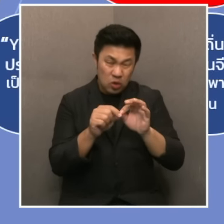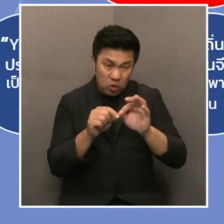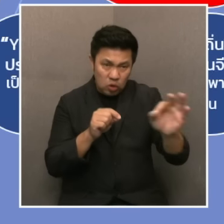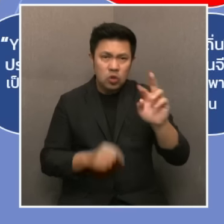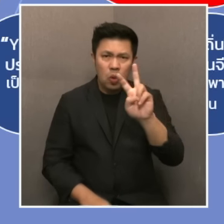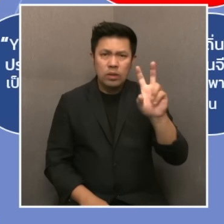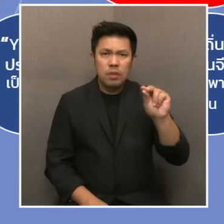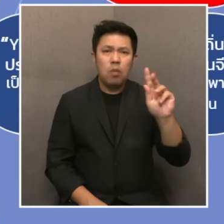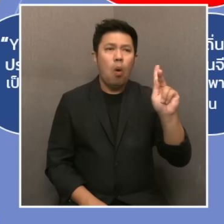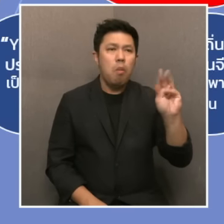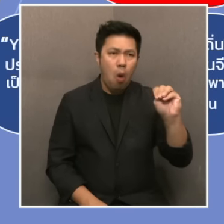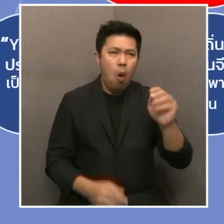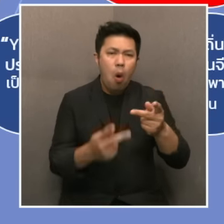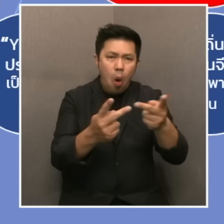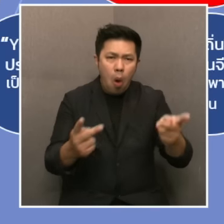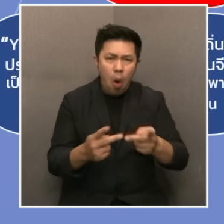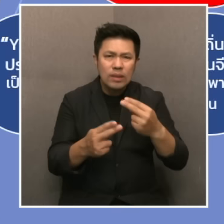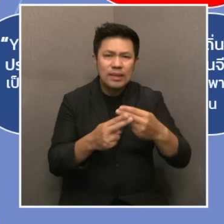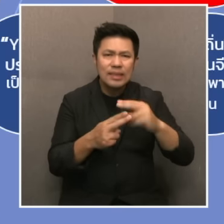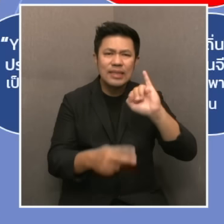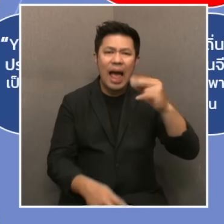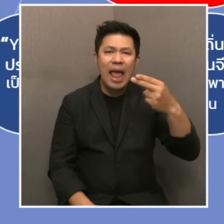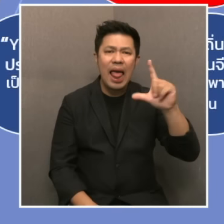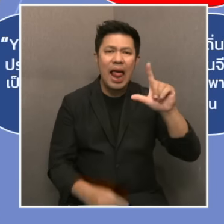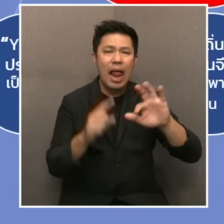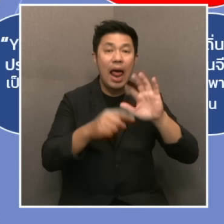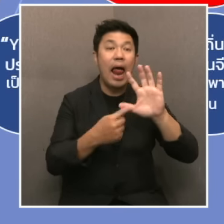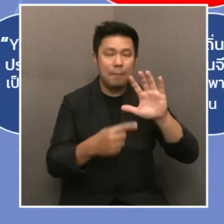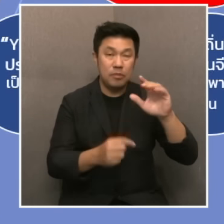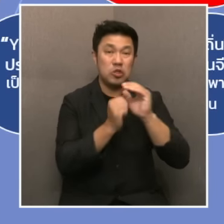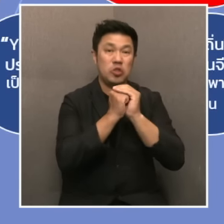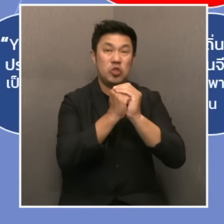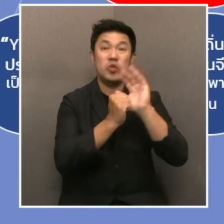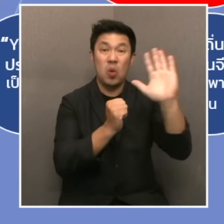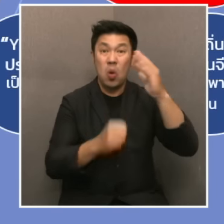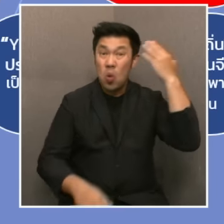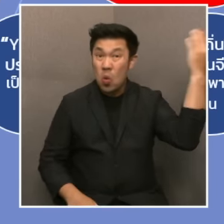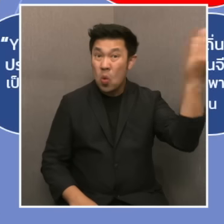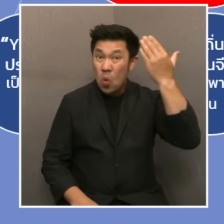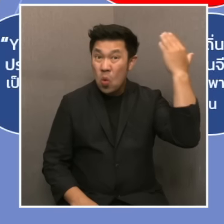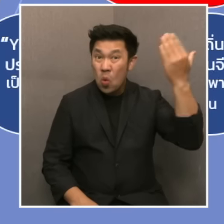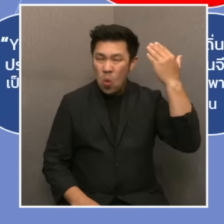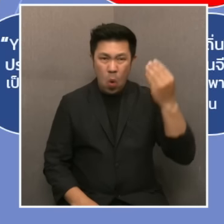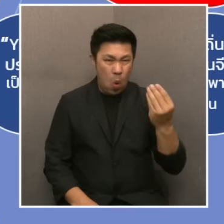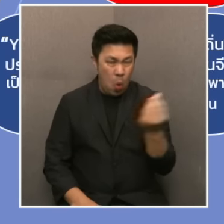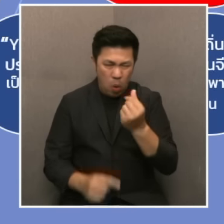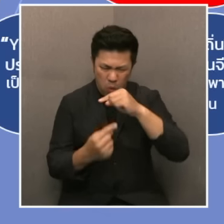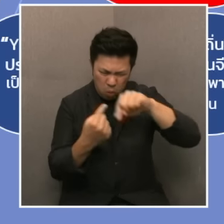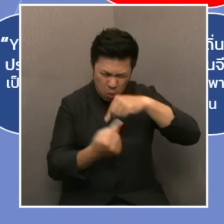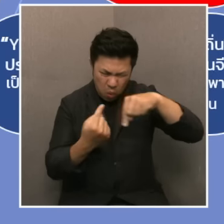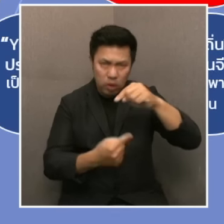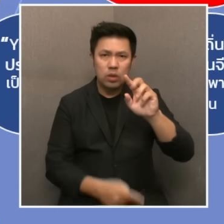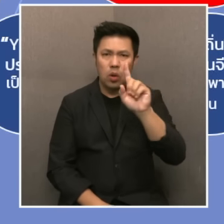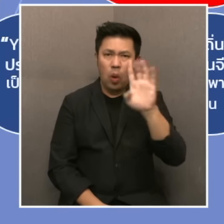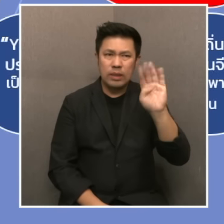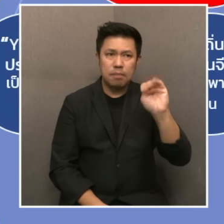ทางตอนออกของเกะห้ายลำประเทศ gefragt qualificationมีความเร็วล่มไลศูยกลางประมาณ 148 กิโลเมตรต่